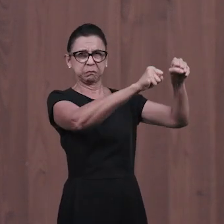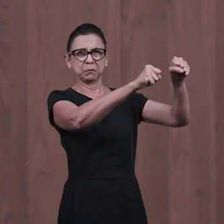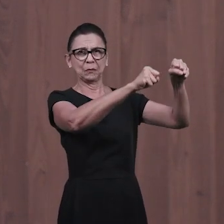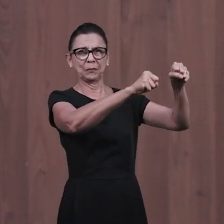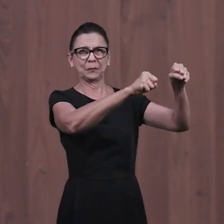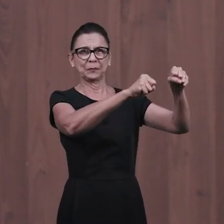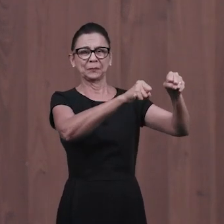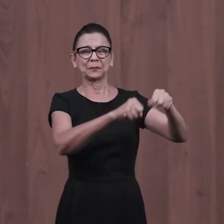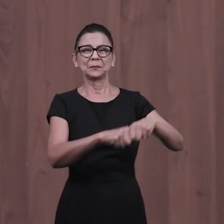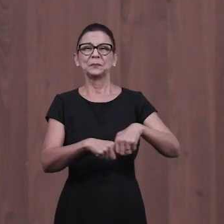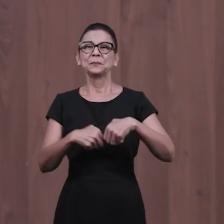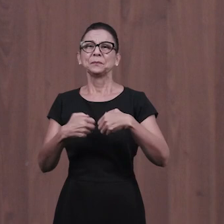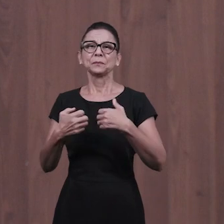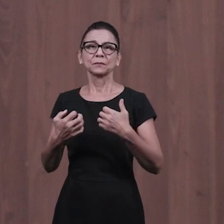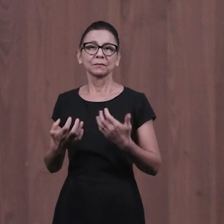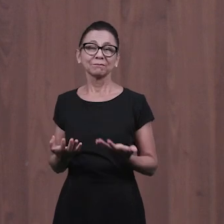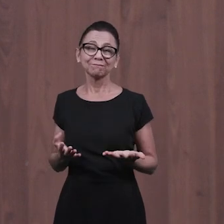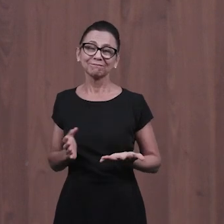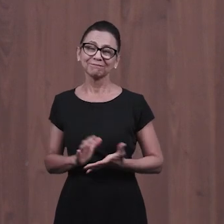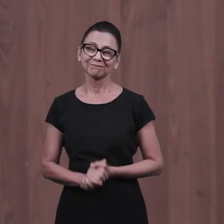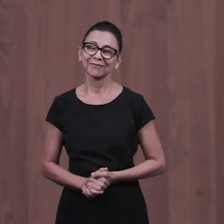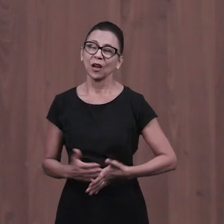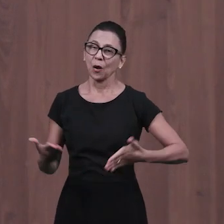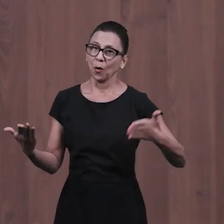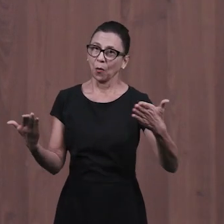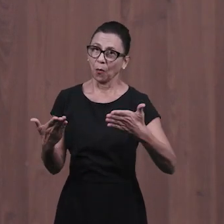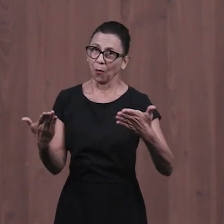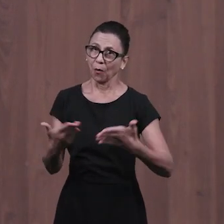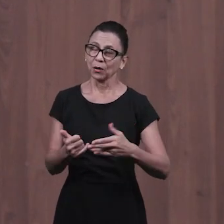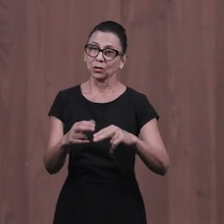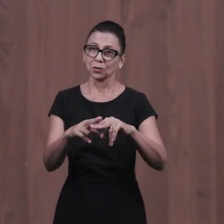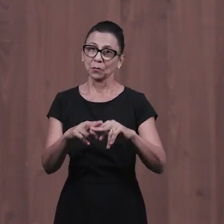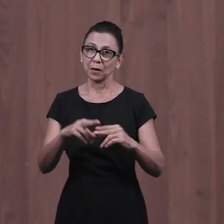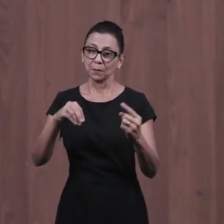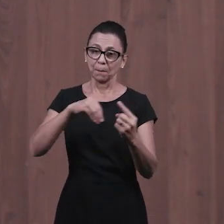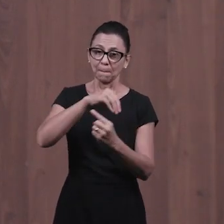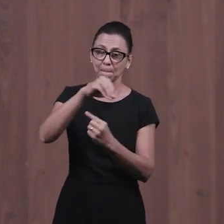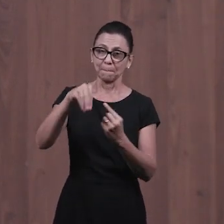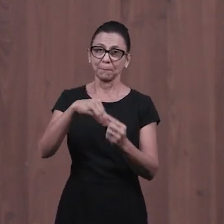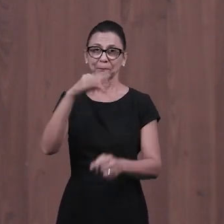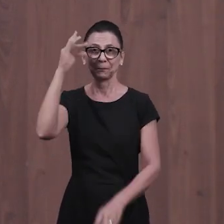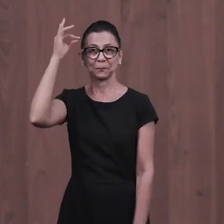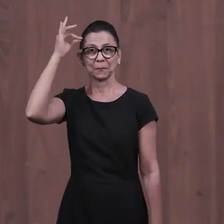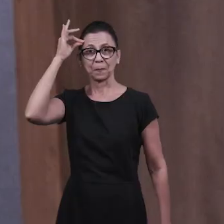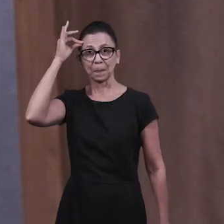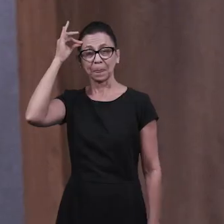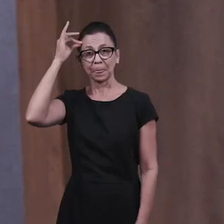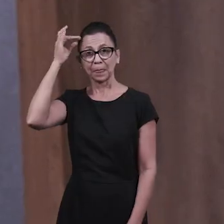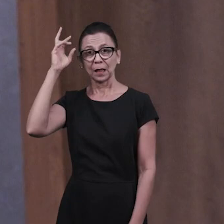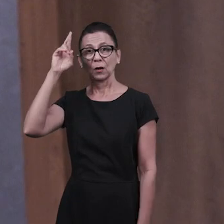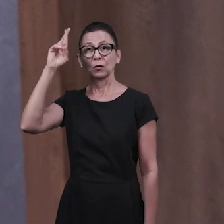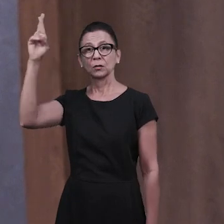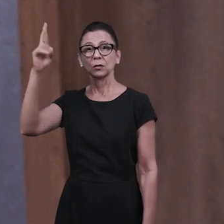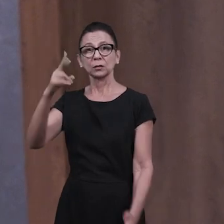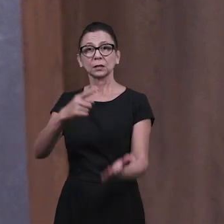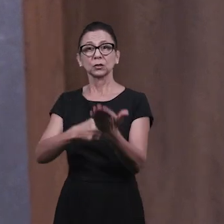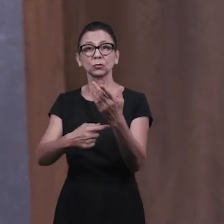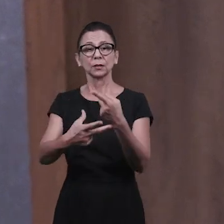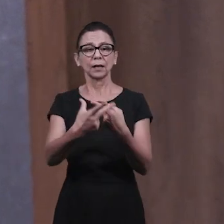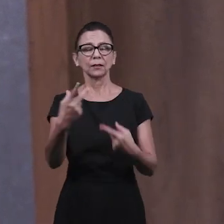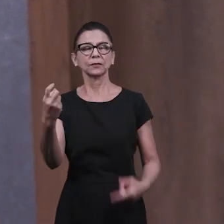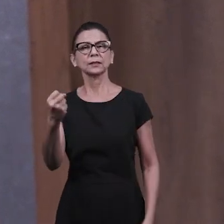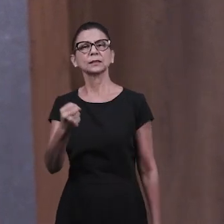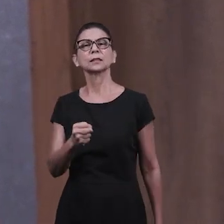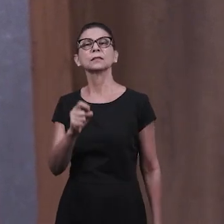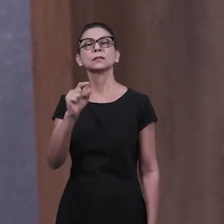De cette manière, le Seigneur nous fait vaincre ce monde à travers les armes spirituelles. Et quelles sont les armes spirituelles?